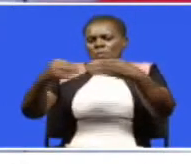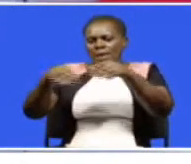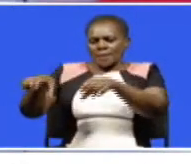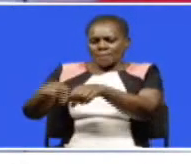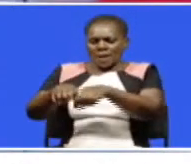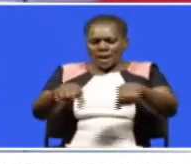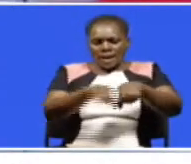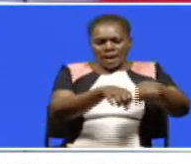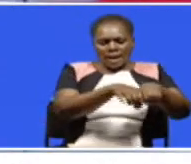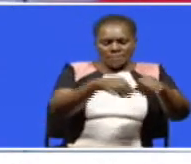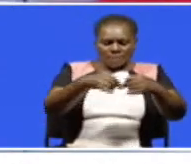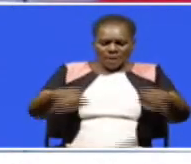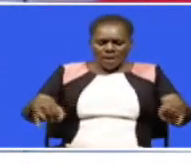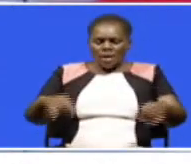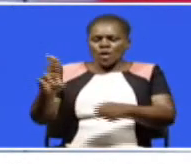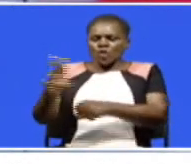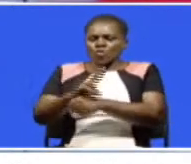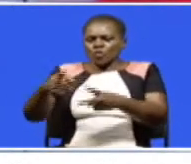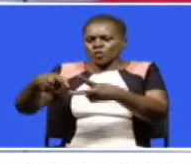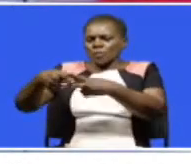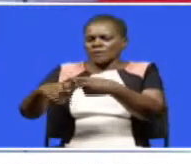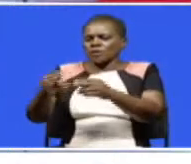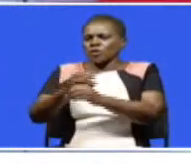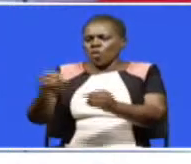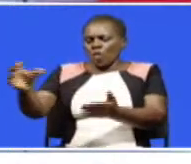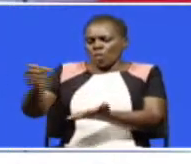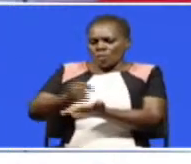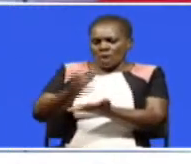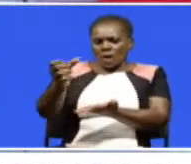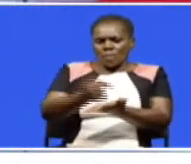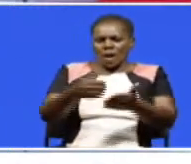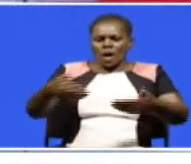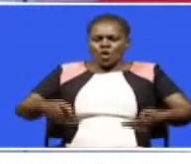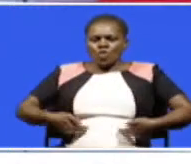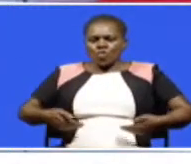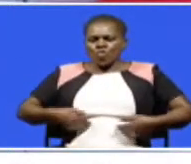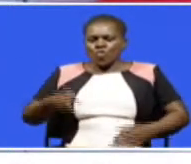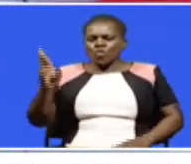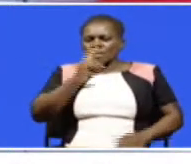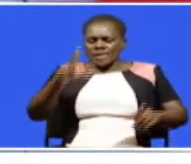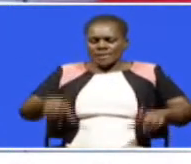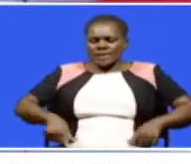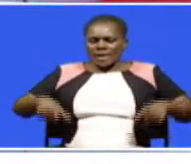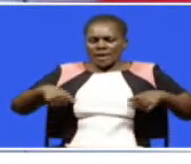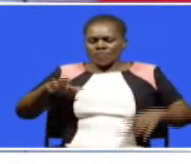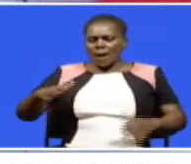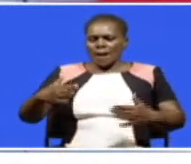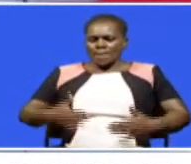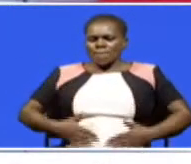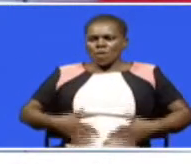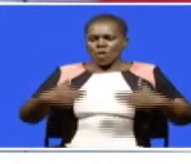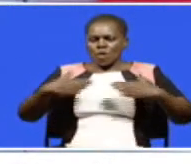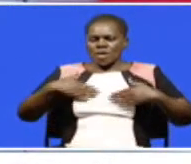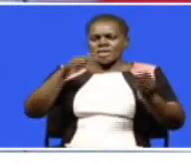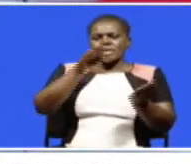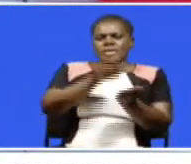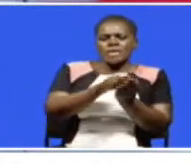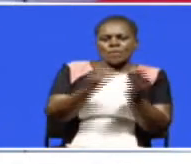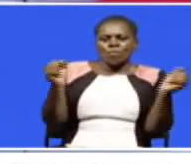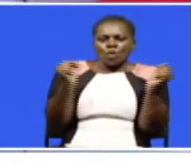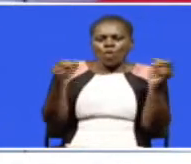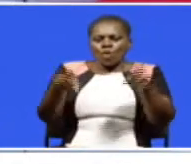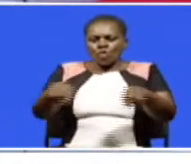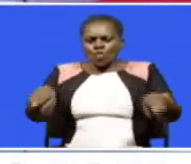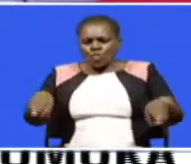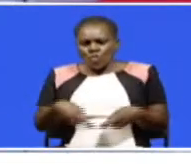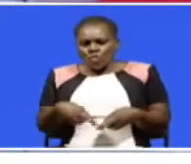huo, ambaye badala ya kutumia mashine aliamua kuajiri vijana na kuhatarisha maisha yao. Mwili wa marehemu unahifadhiwa katika chumba cha